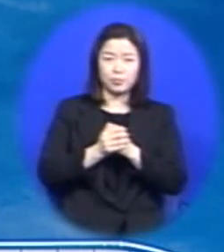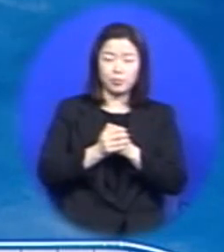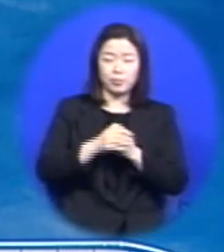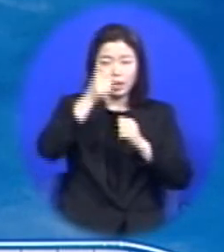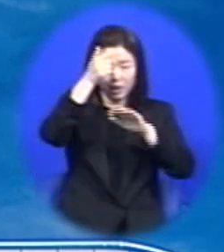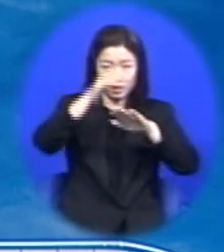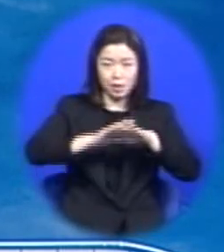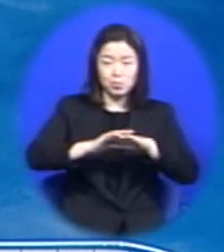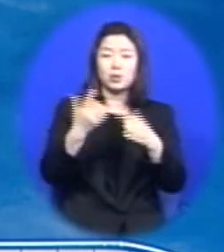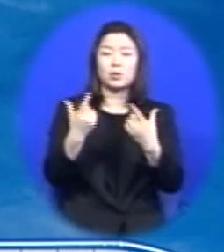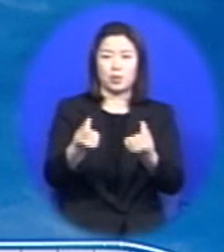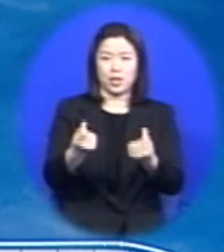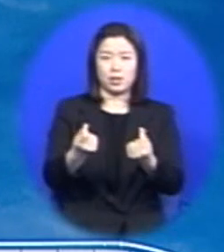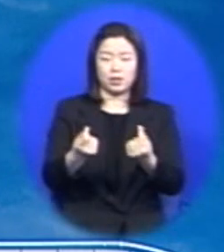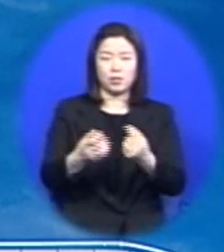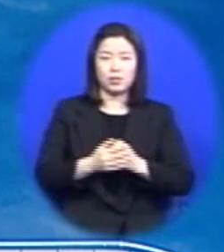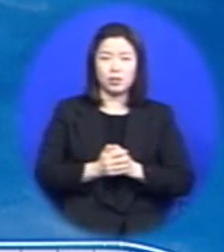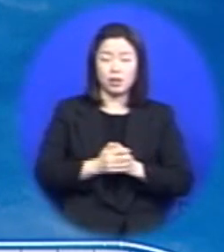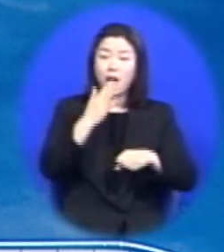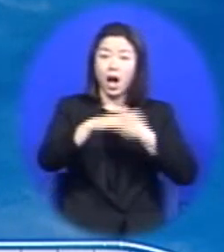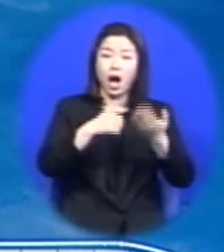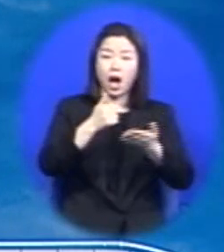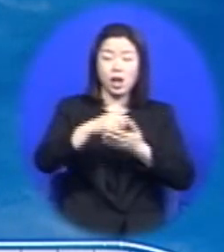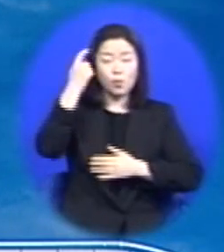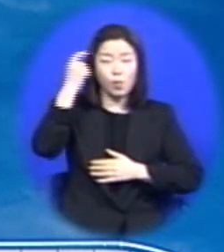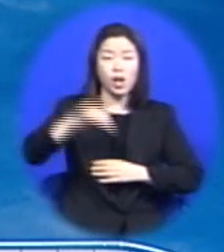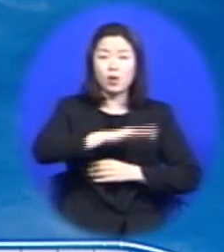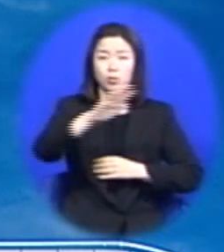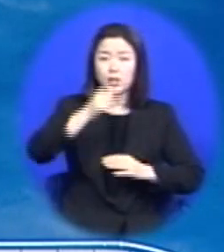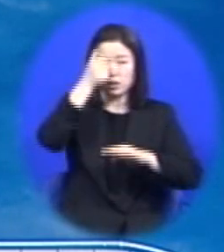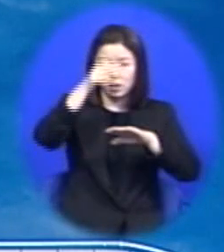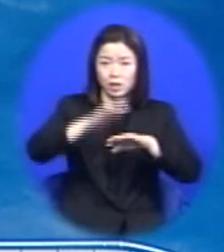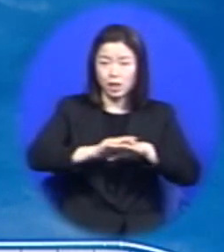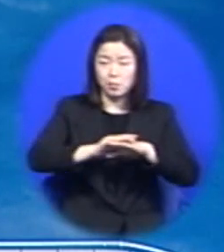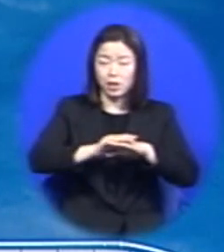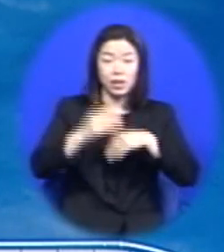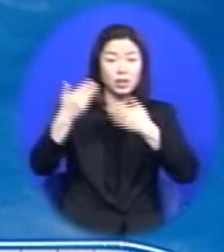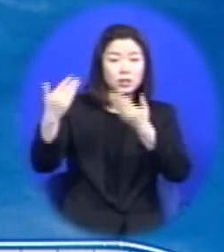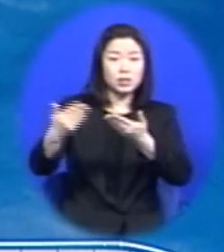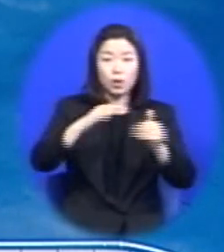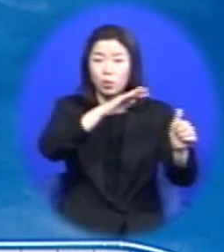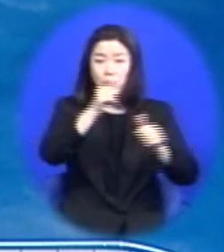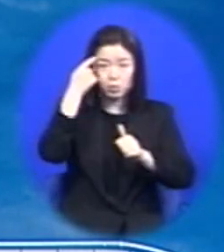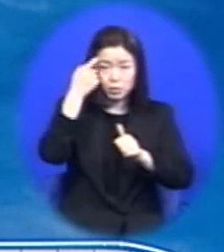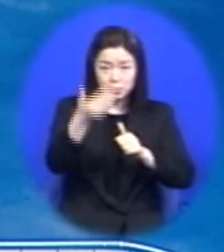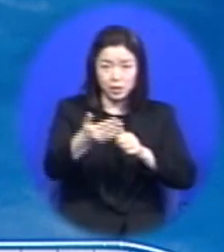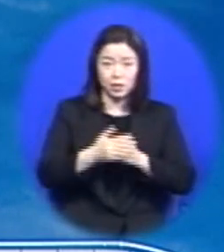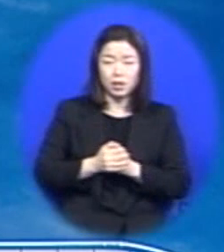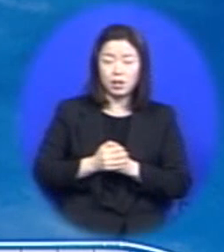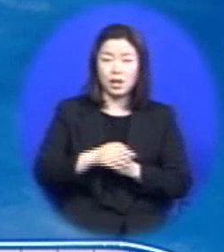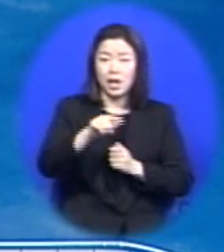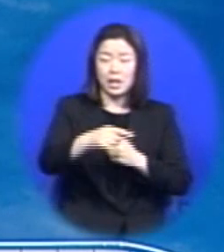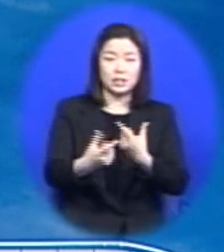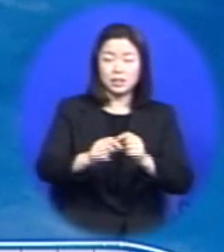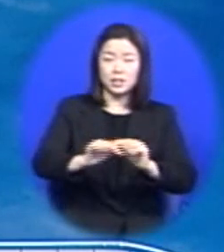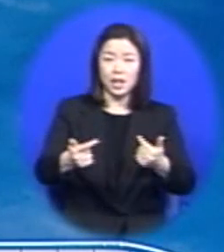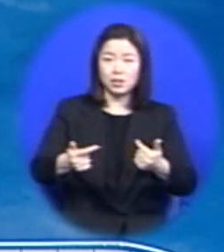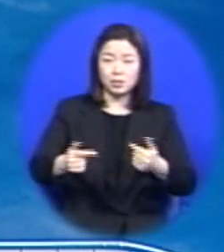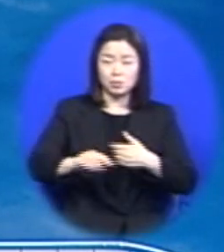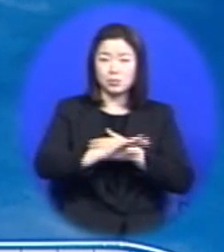예배도 똑같아요. 하나님께서 왜 우리를 예배드리라고 부르시죠? 그렇지 않으면 우리는 세상에